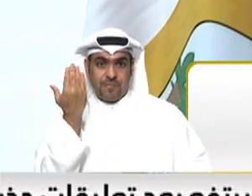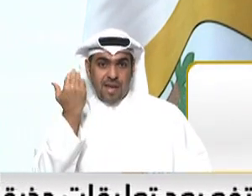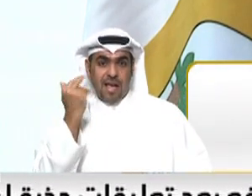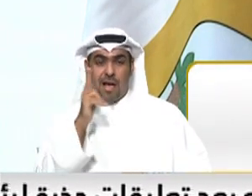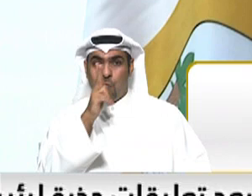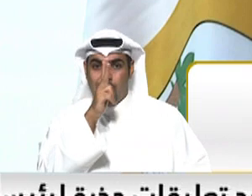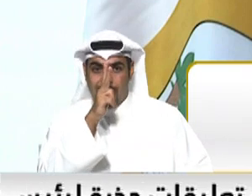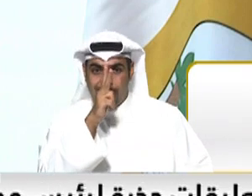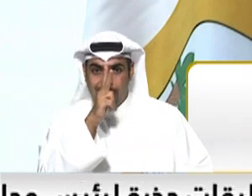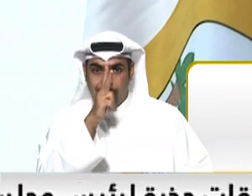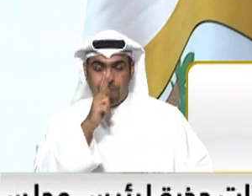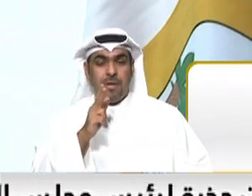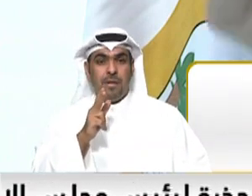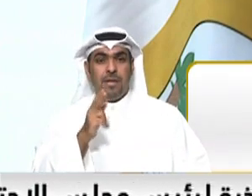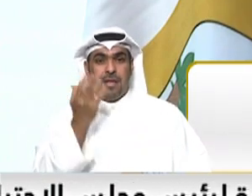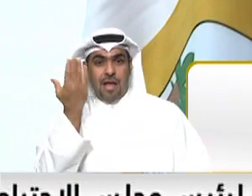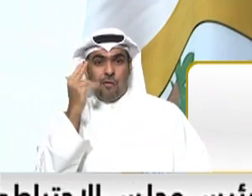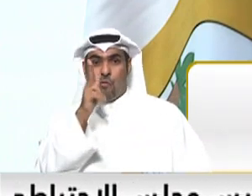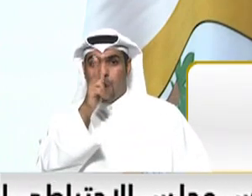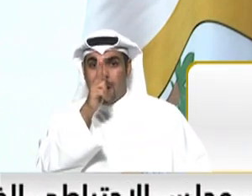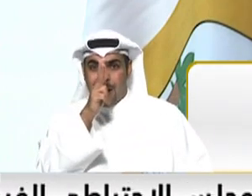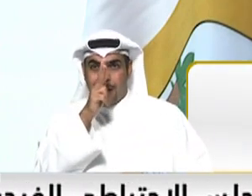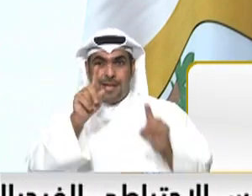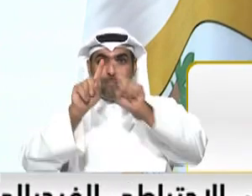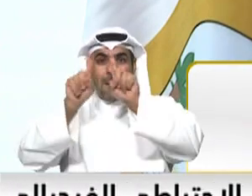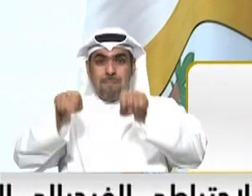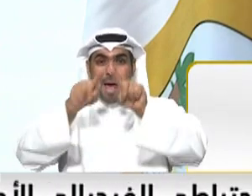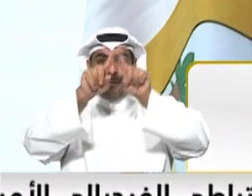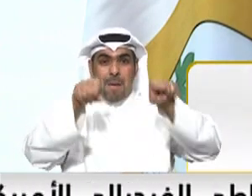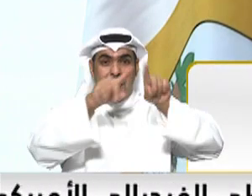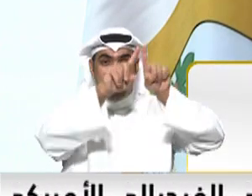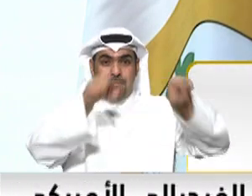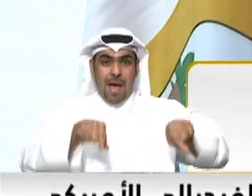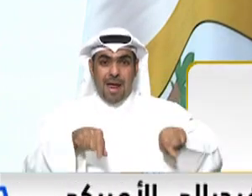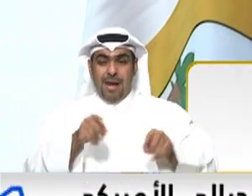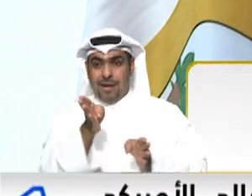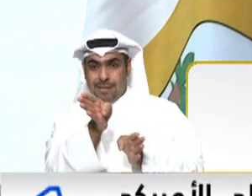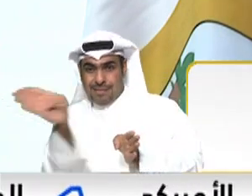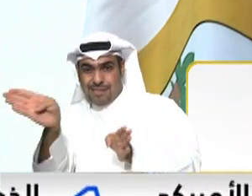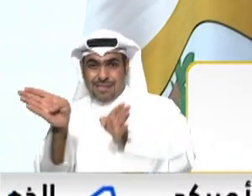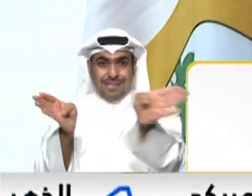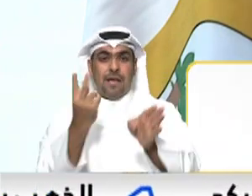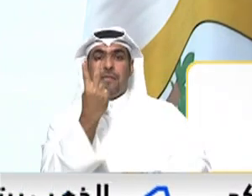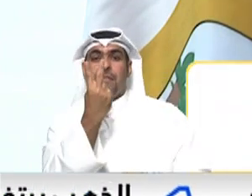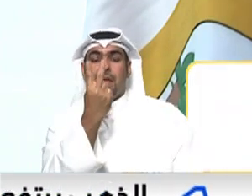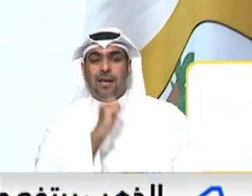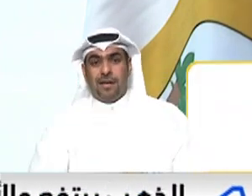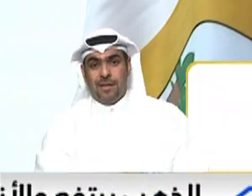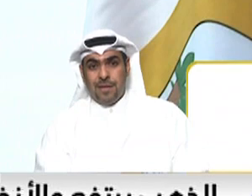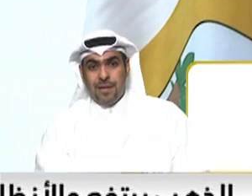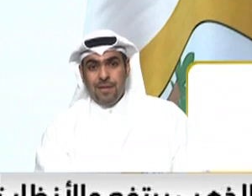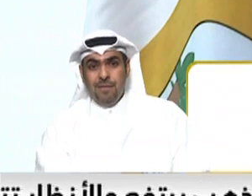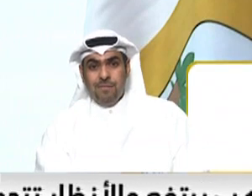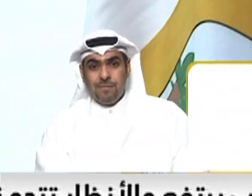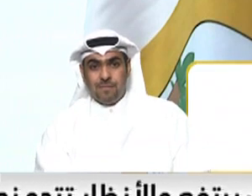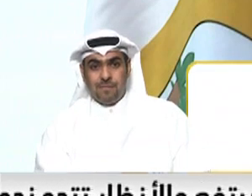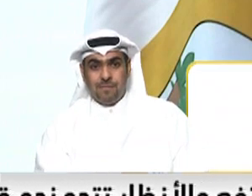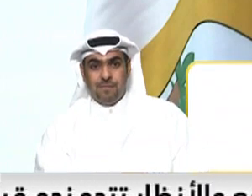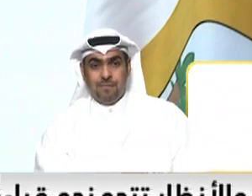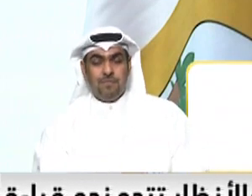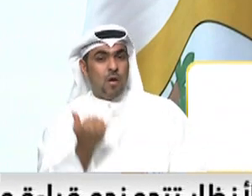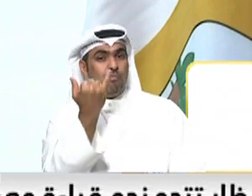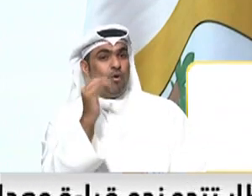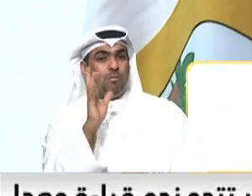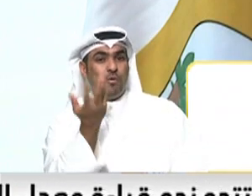تحت النفق تم إخراجه إلى خارج النفق لموقعين أو مدخلين من 4 مداخل. فالفكرة الأساسية إحياء هذا